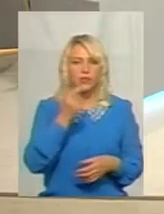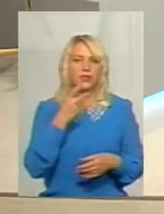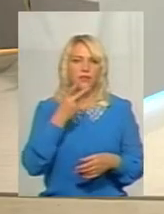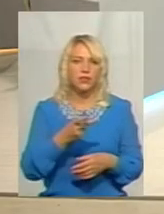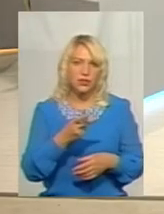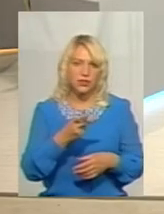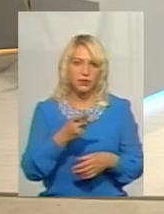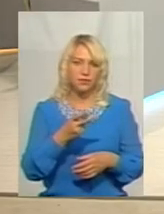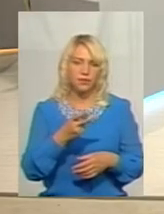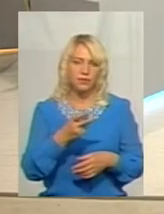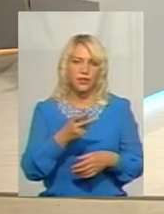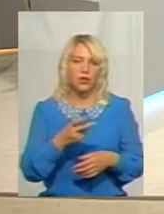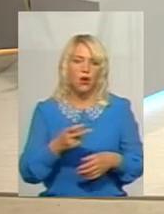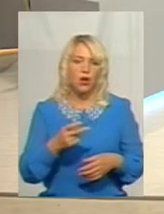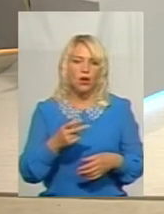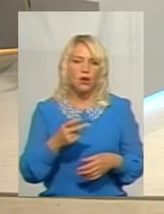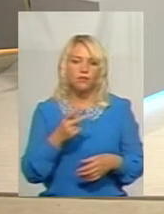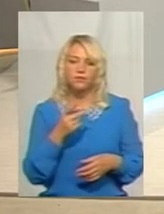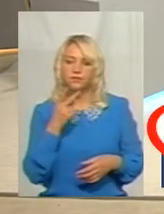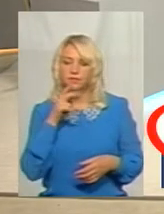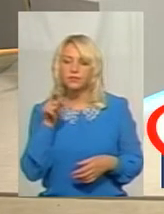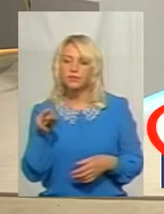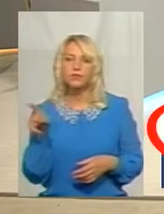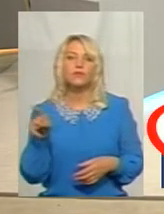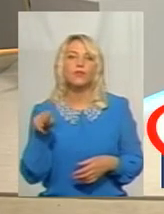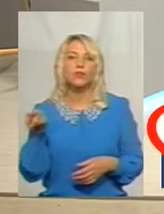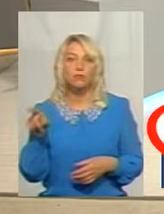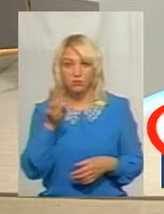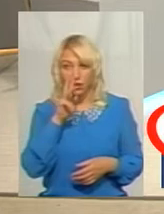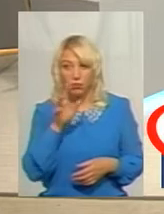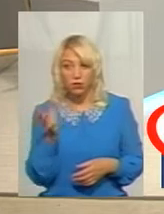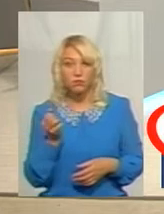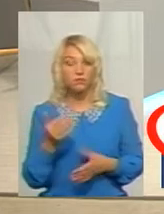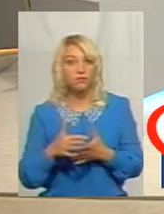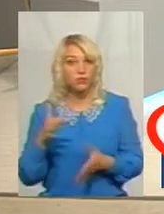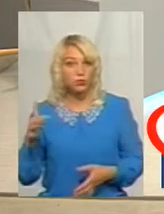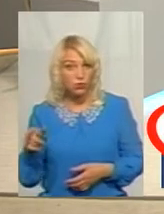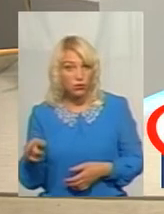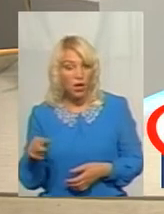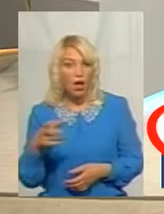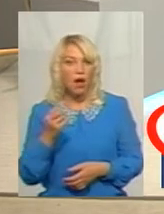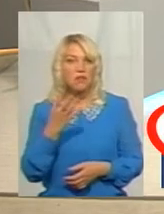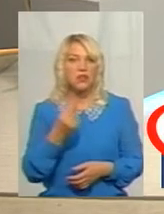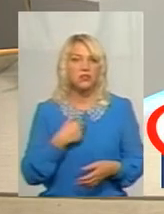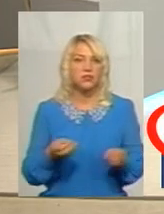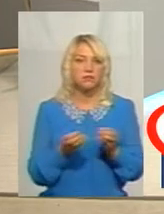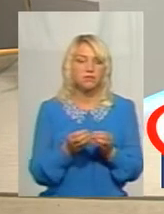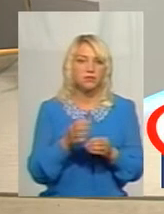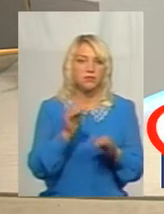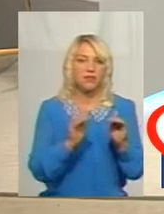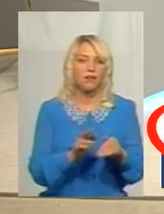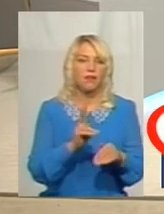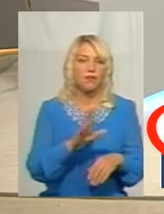дивитися, скажімо так, в кишеню сусіду. Ага, от ті вже отримують високу, а я ще отримую таку саму низьку, як і